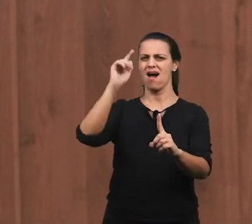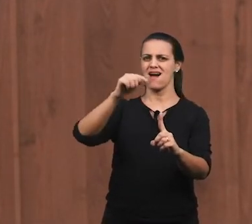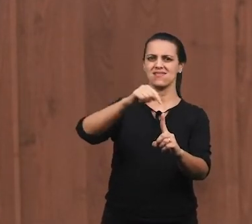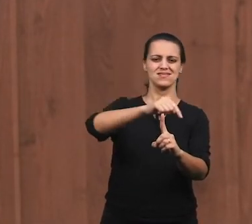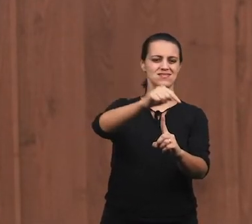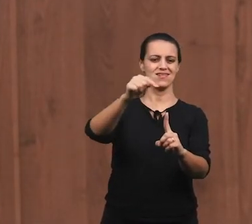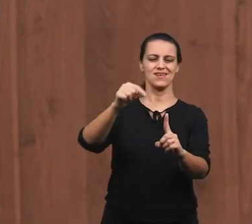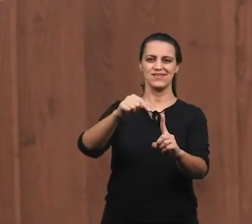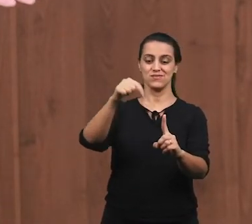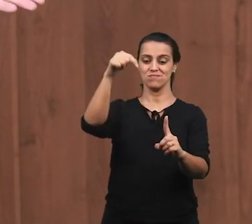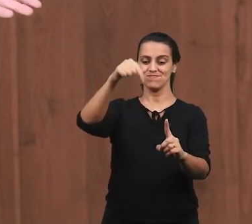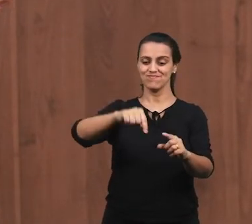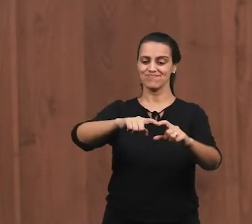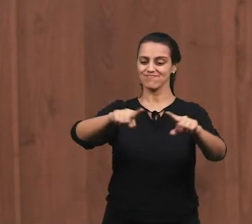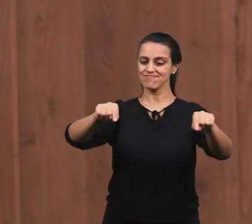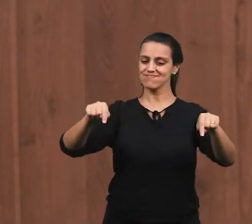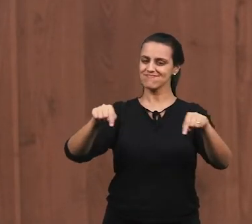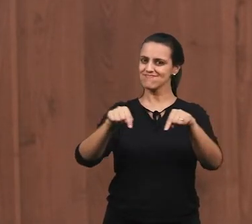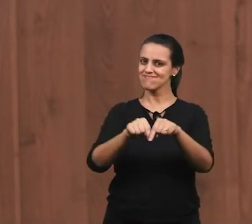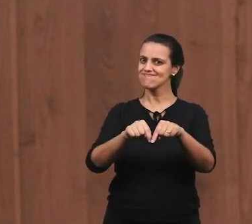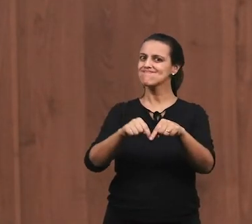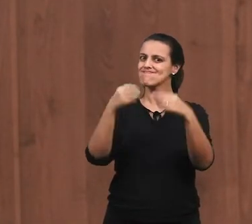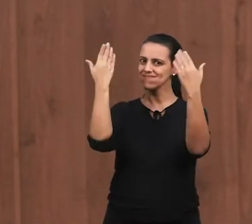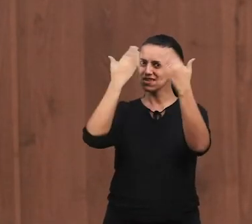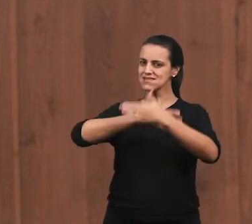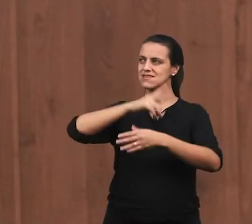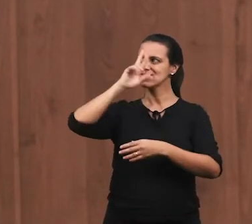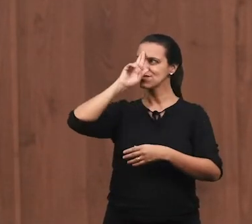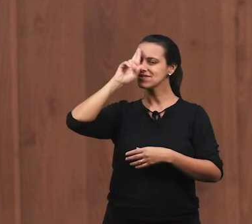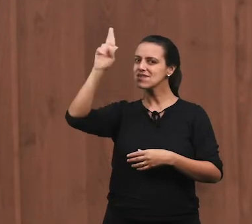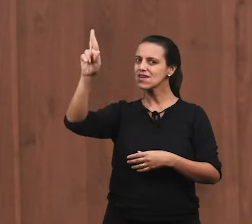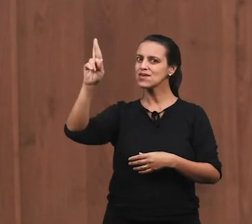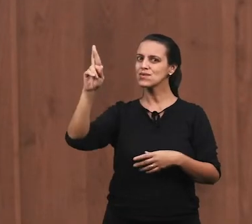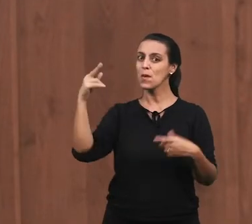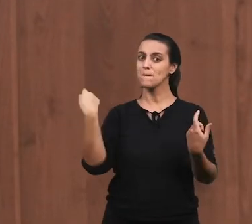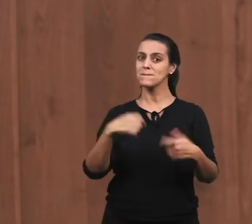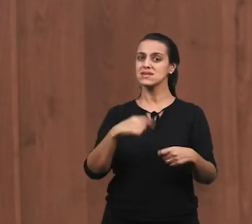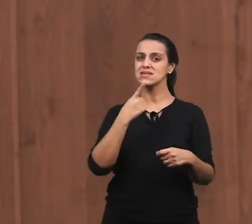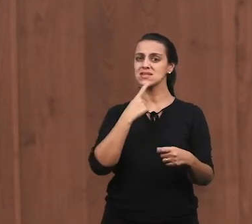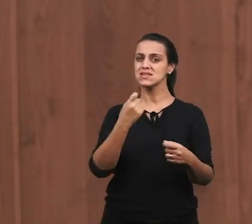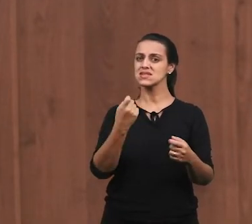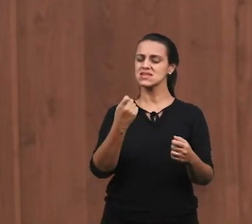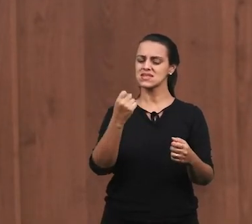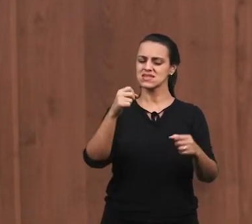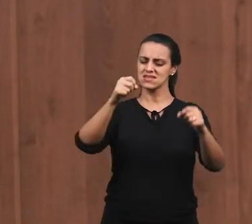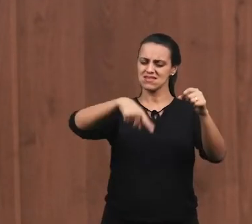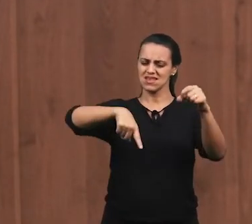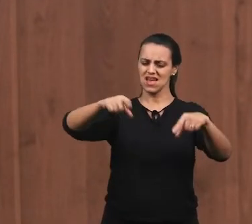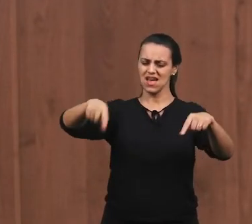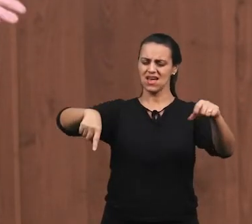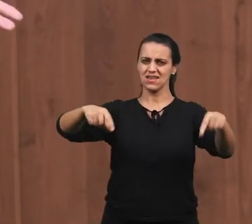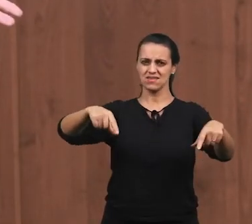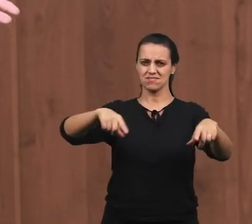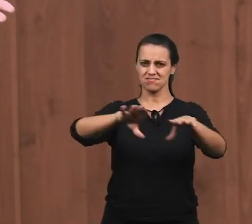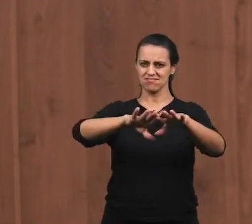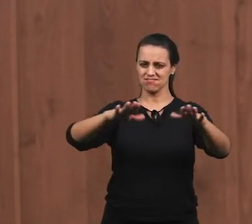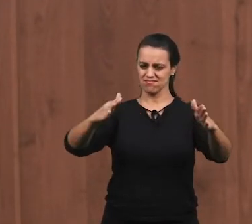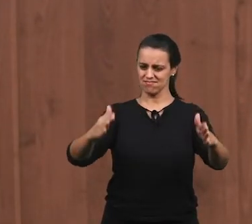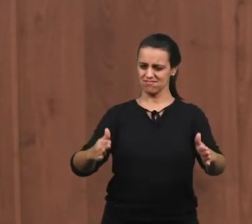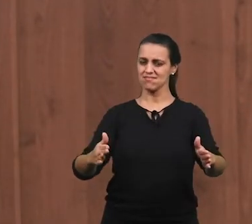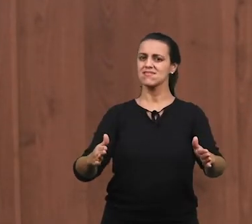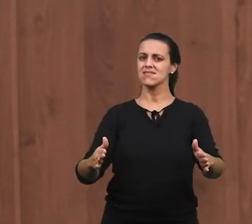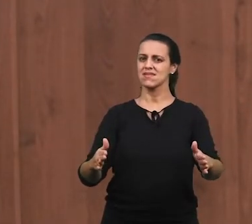с этого жертвенника, с медного жертвенника. Поэтому хвала, которая исходит из вечности, она наполняет наши сердца,